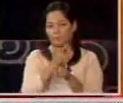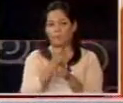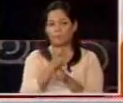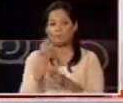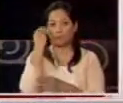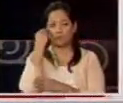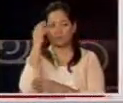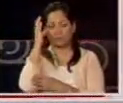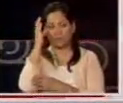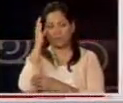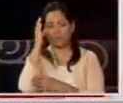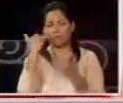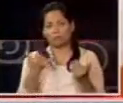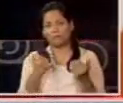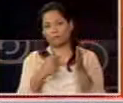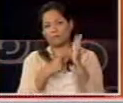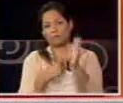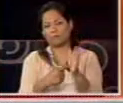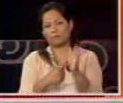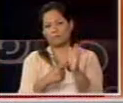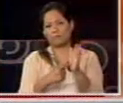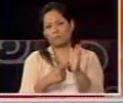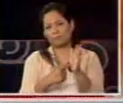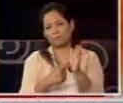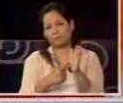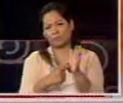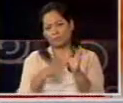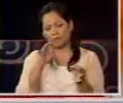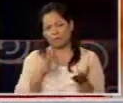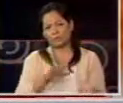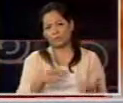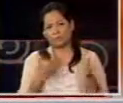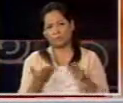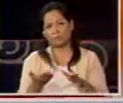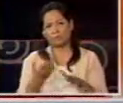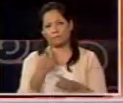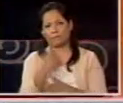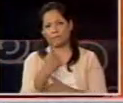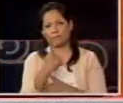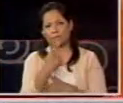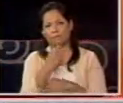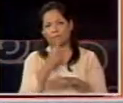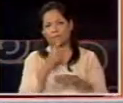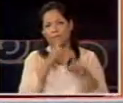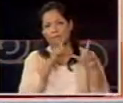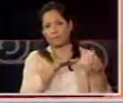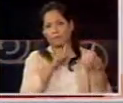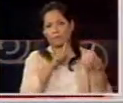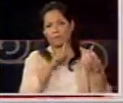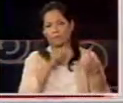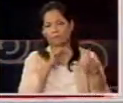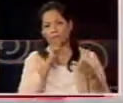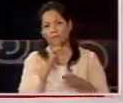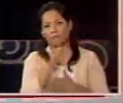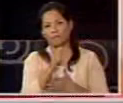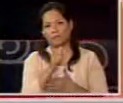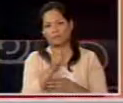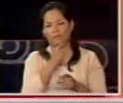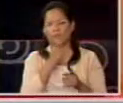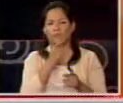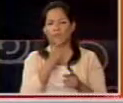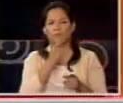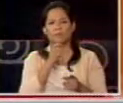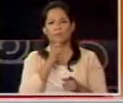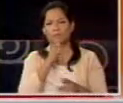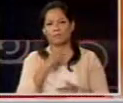pinalalabas po nila bakit siya nag-execute kung namatay na yung isa sa mga akusado, hindi naman po 'yan tanging